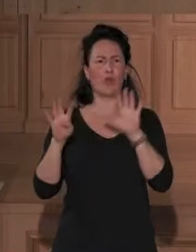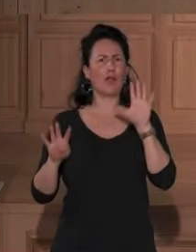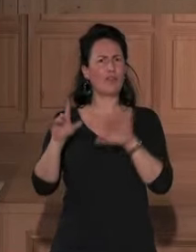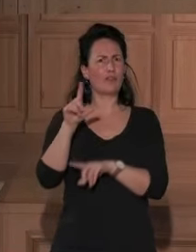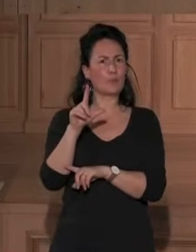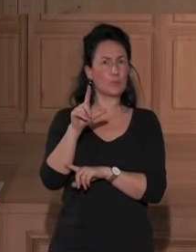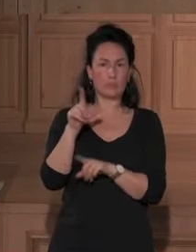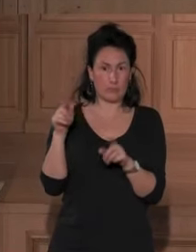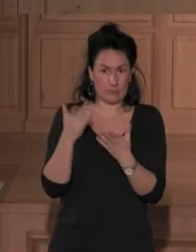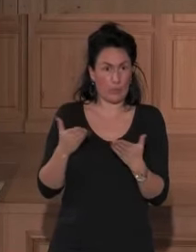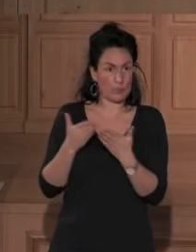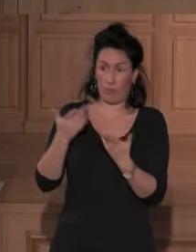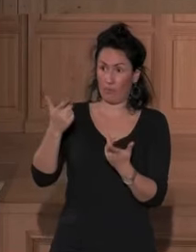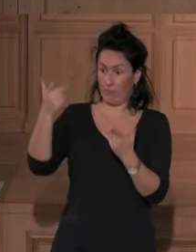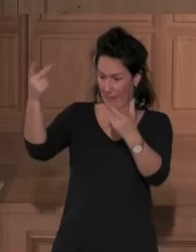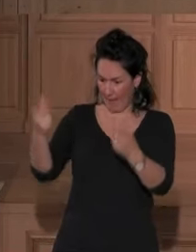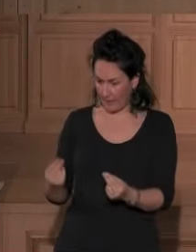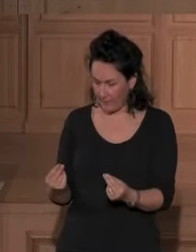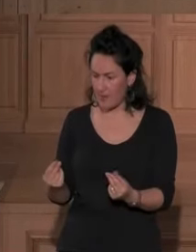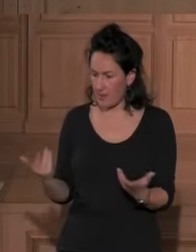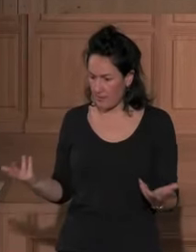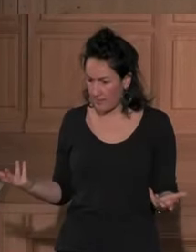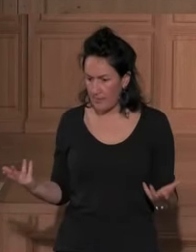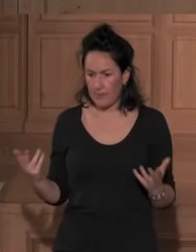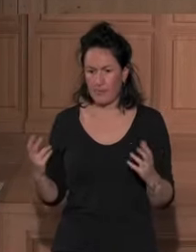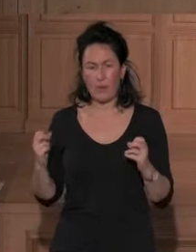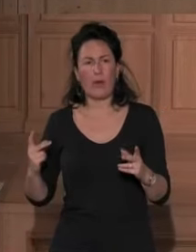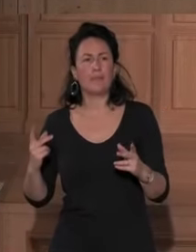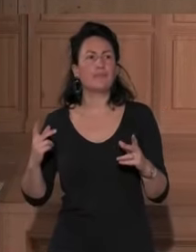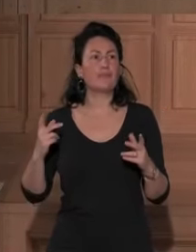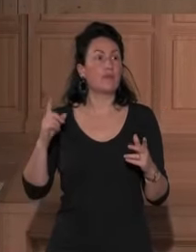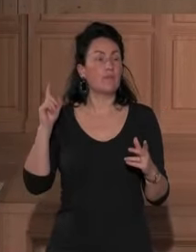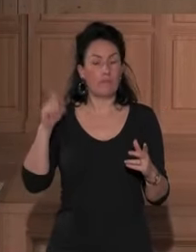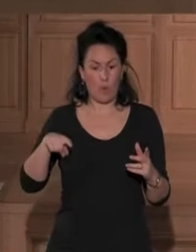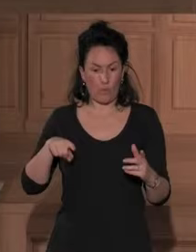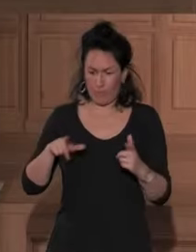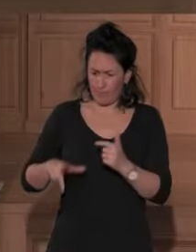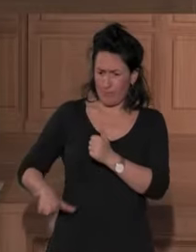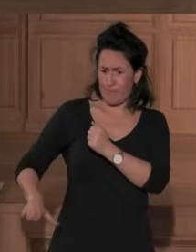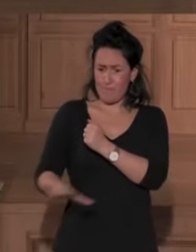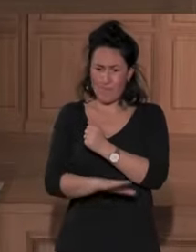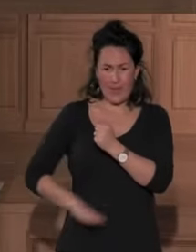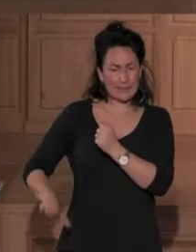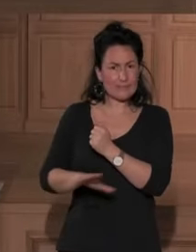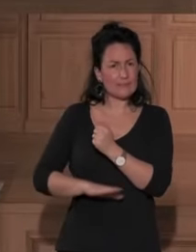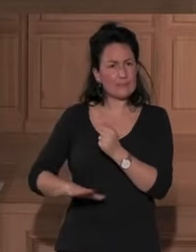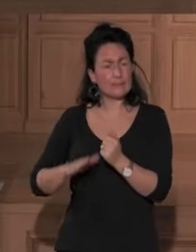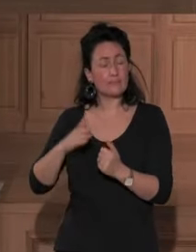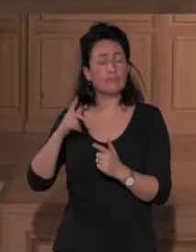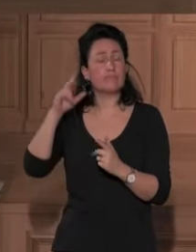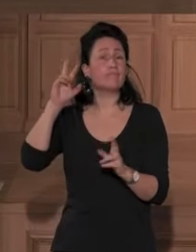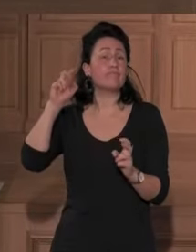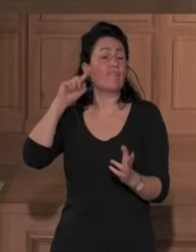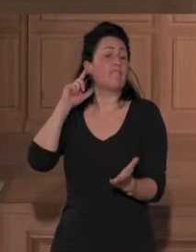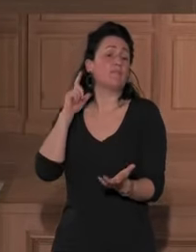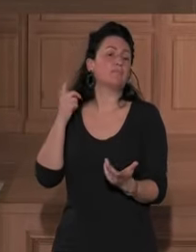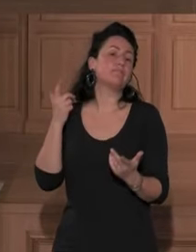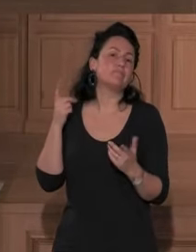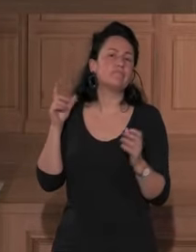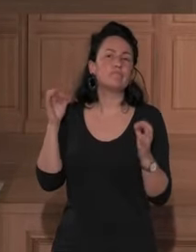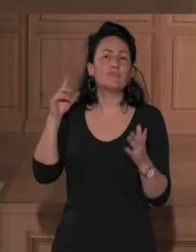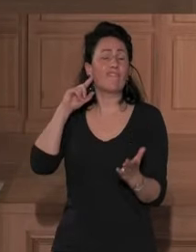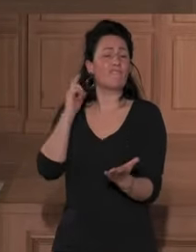dire, je ne vais pas dire avec la foi, parce que c'est la base, c'est l'origine en fait, c'est aussi la foi, c'est de se dire,